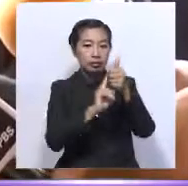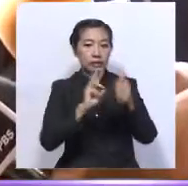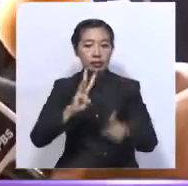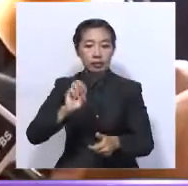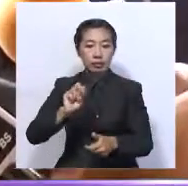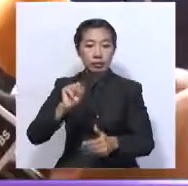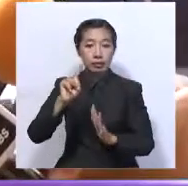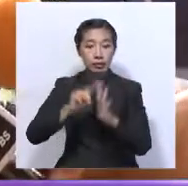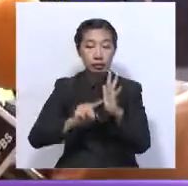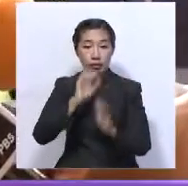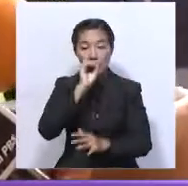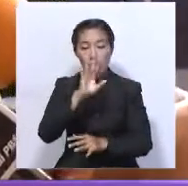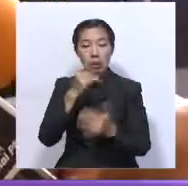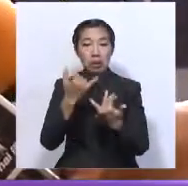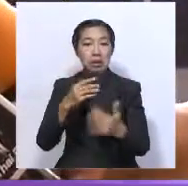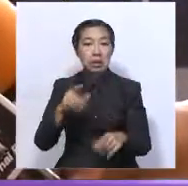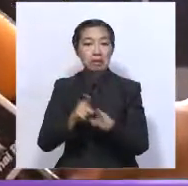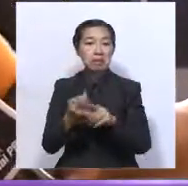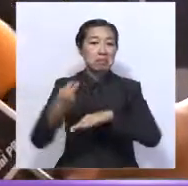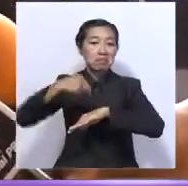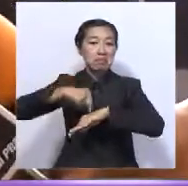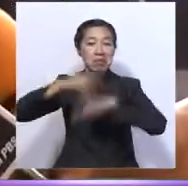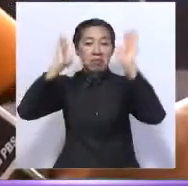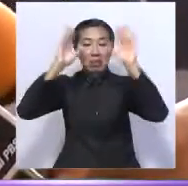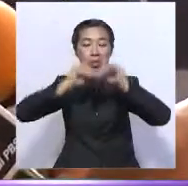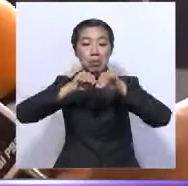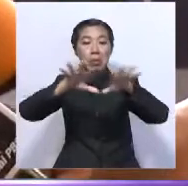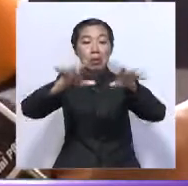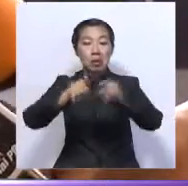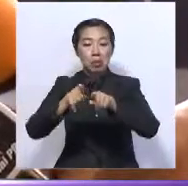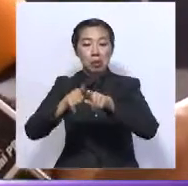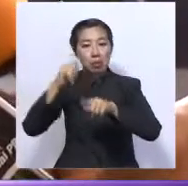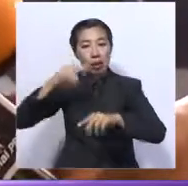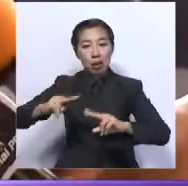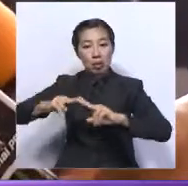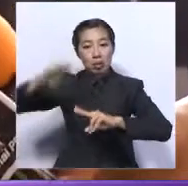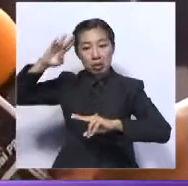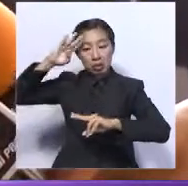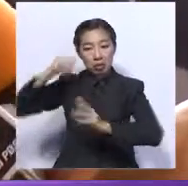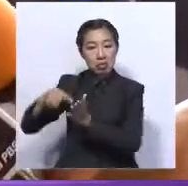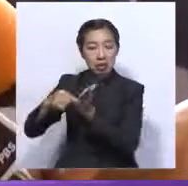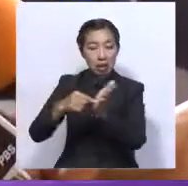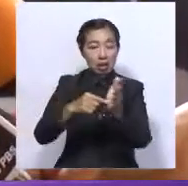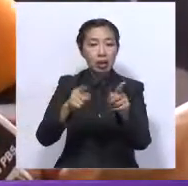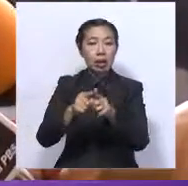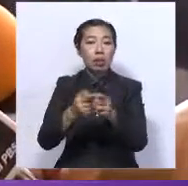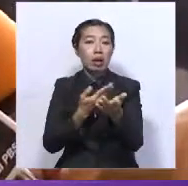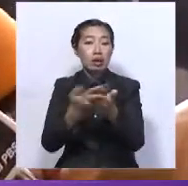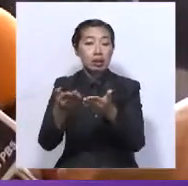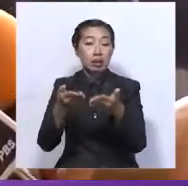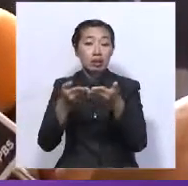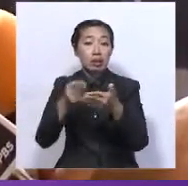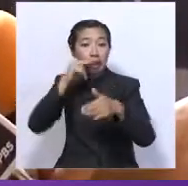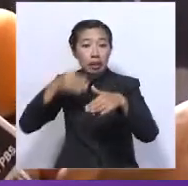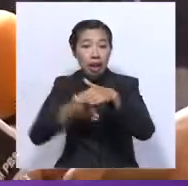รัฐมนตรีกล่าวว่าสาเหตุที่ไม่มีการแถลงการจัดซื้อเรือดำน้ำที่กระทรวงกลาโหมเสนอมาเพราะเป็นเอกสารชั้นความลับที่ไม่สาม